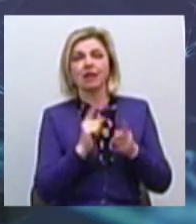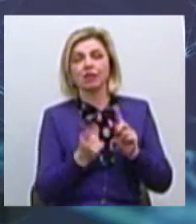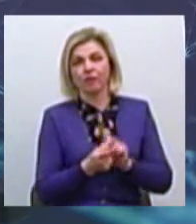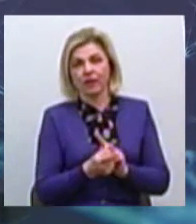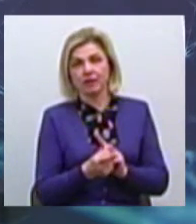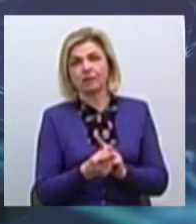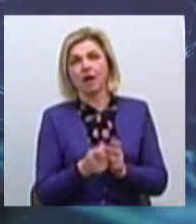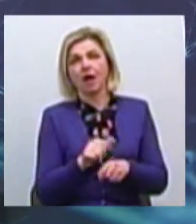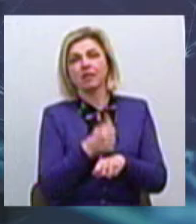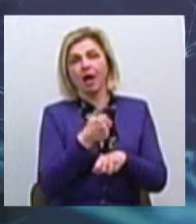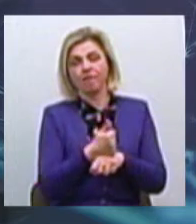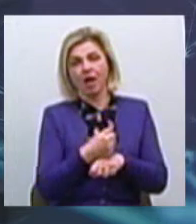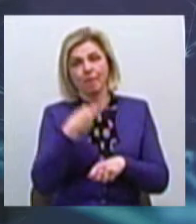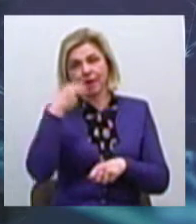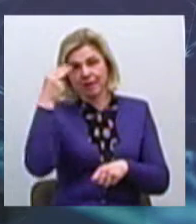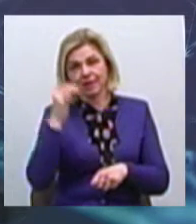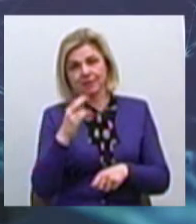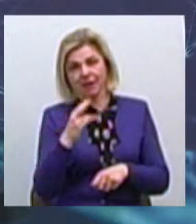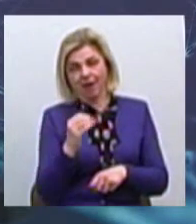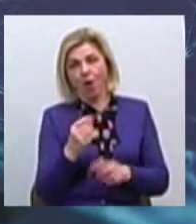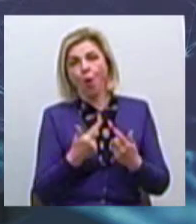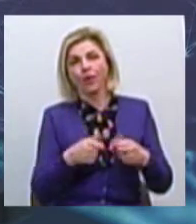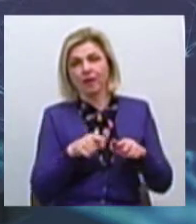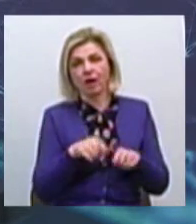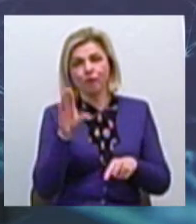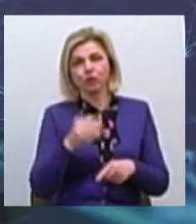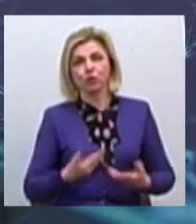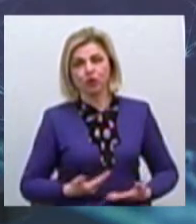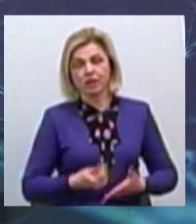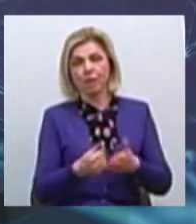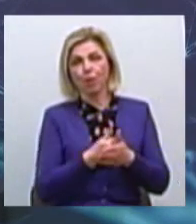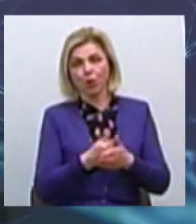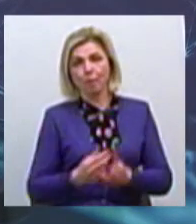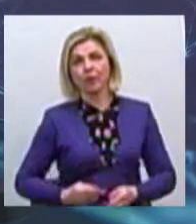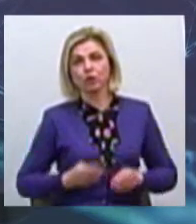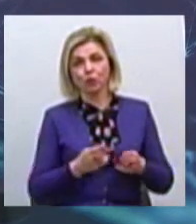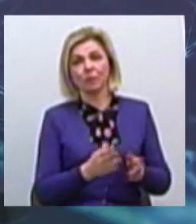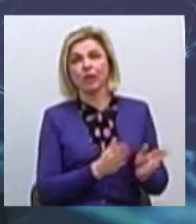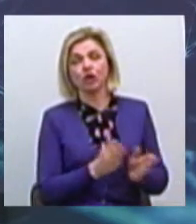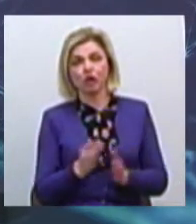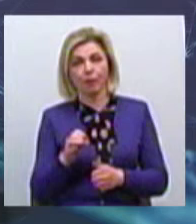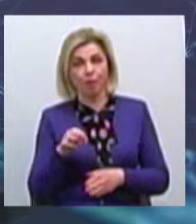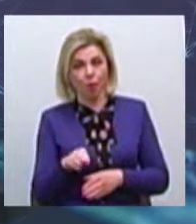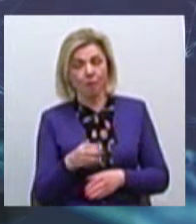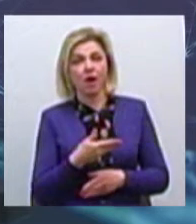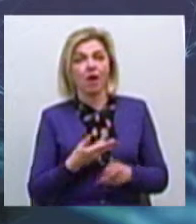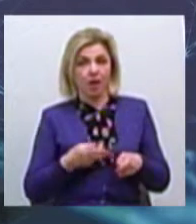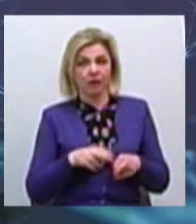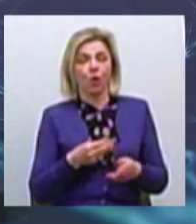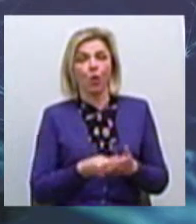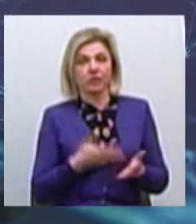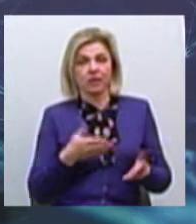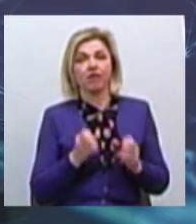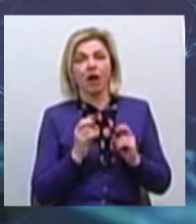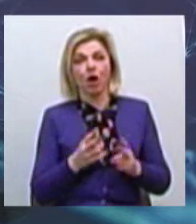просто главами партизанских отрядов, которые всю жизнь боролись с преступным режимом. Естественно, мы это оцениваем, я это оцениваю